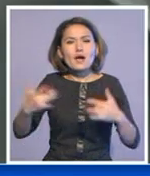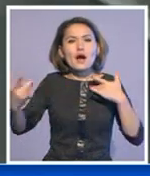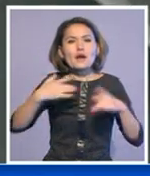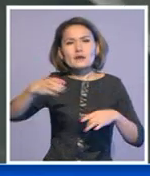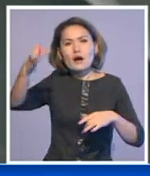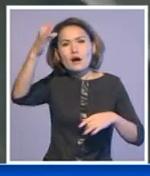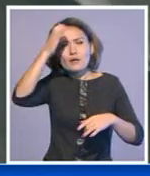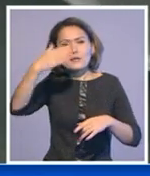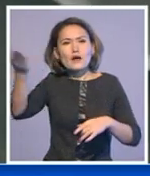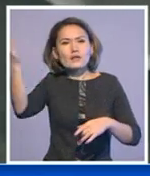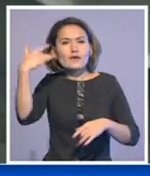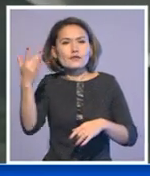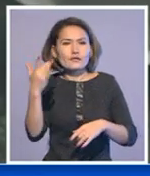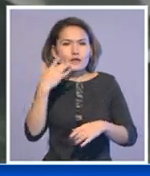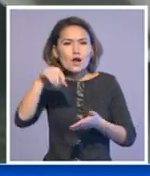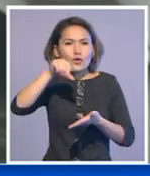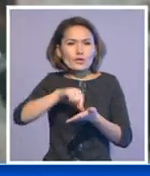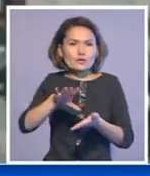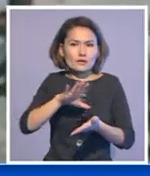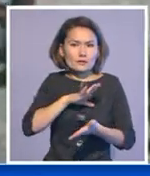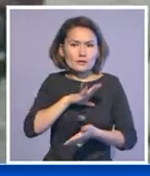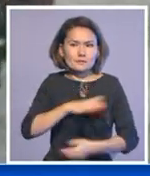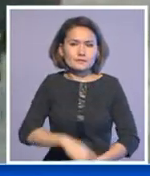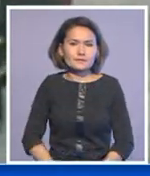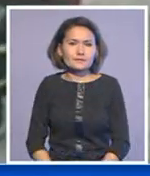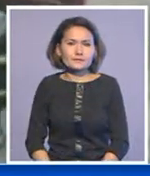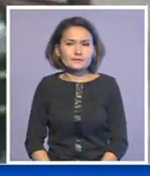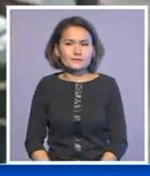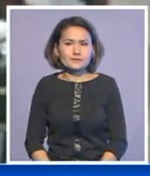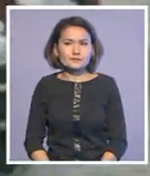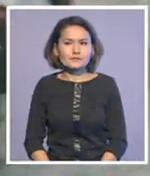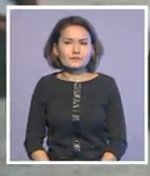мен ғалымдарды еске алу шаралары ұйымдастырылып, галерея, кітапхана жұмыс істеген.